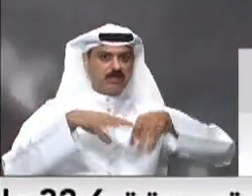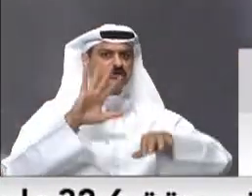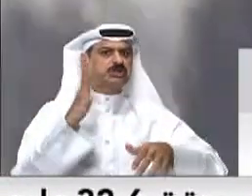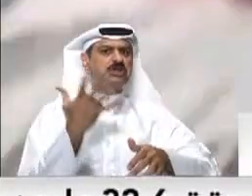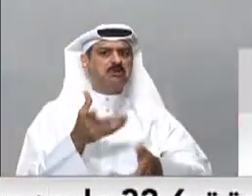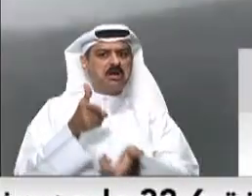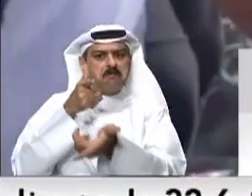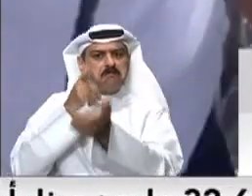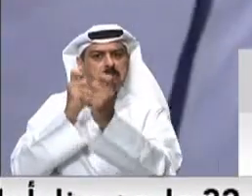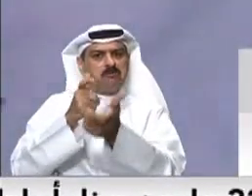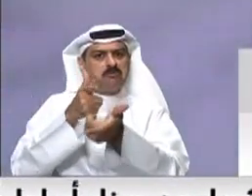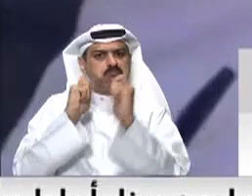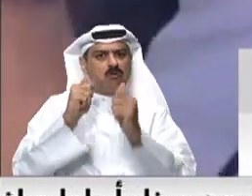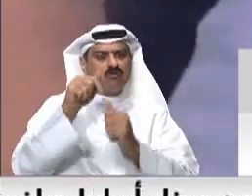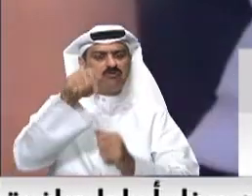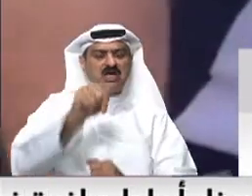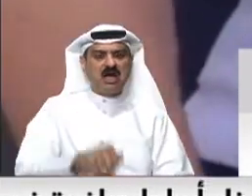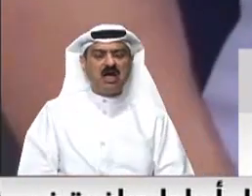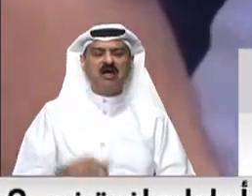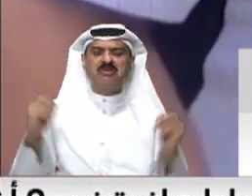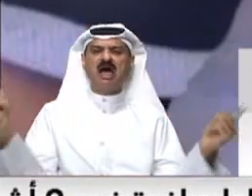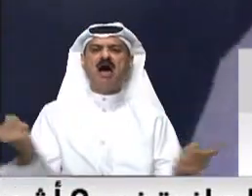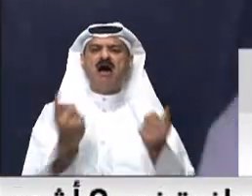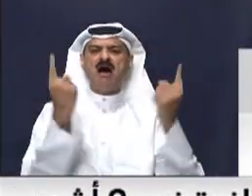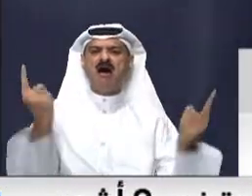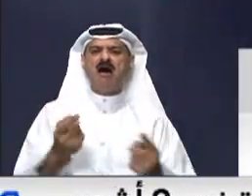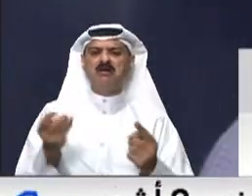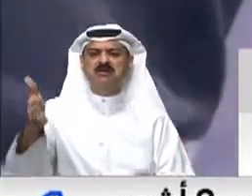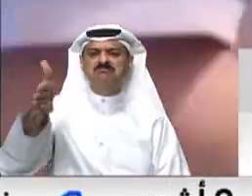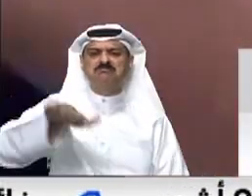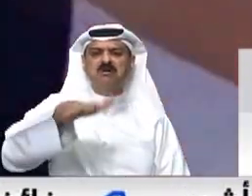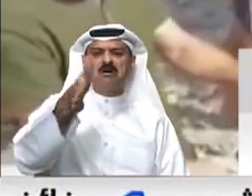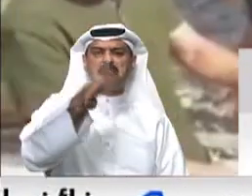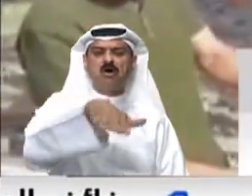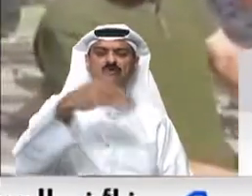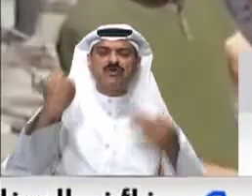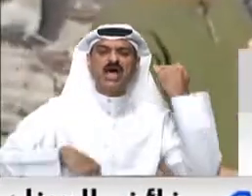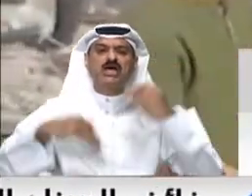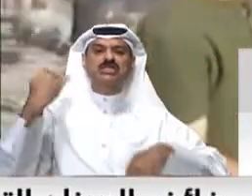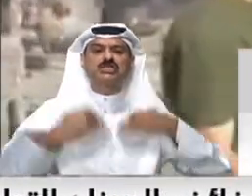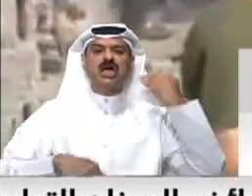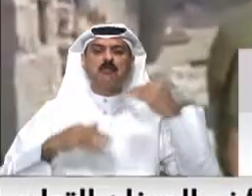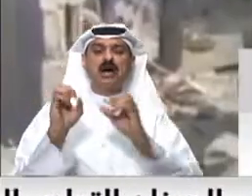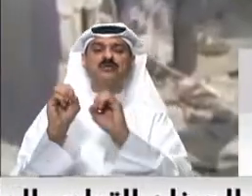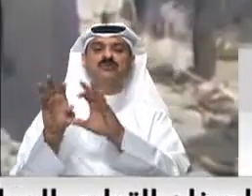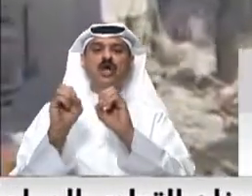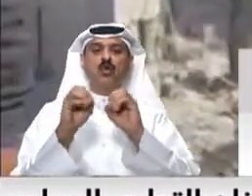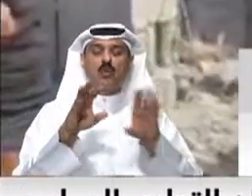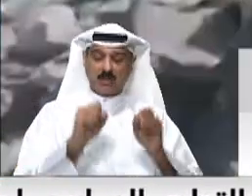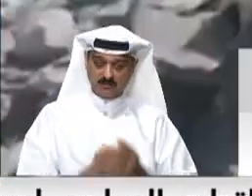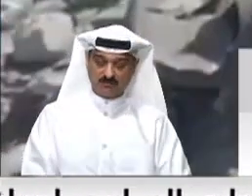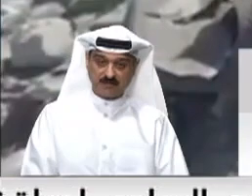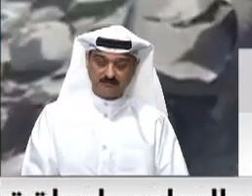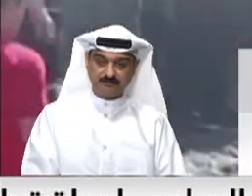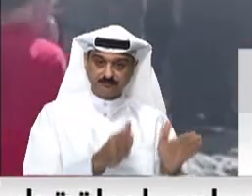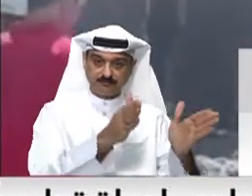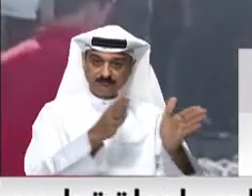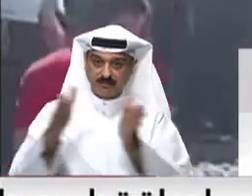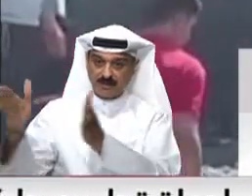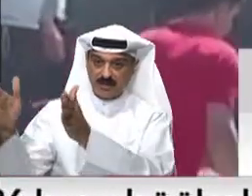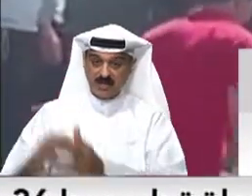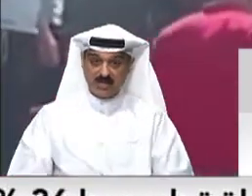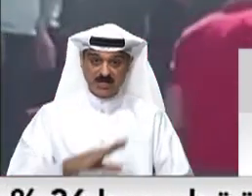القمح المفرط بإطلاق الرصاص الحي والمطاطي وكذلك الغاز المسيل للدموع في وقت يتبادل فيه